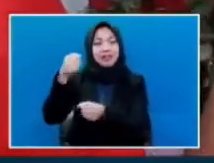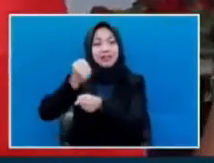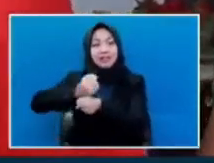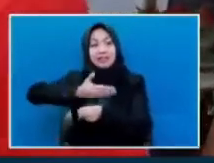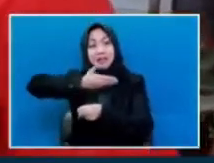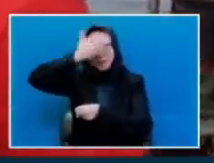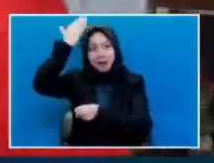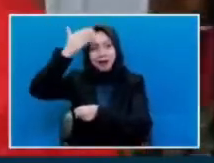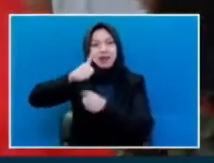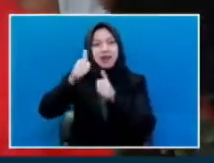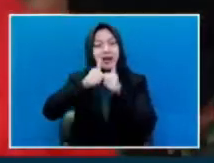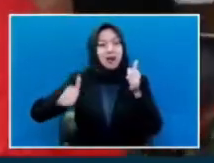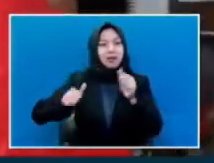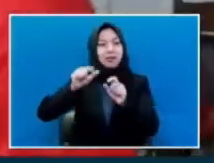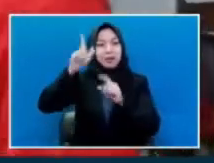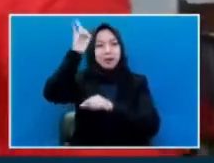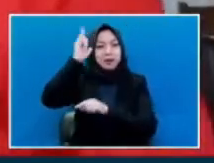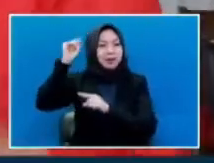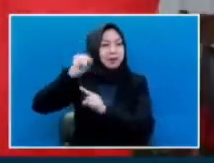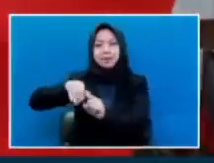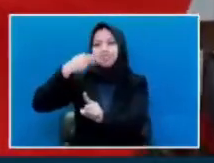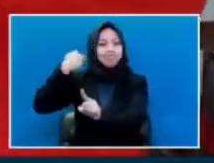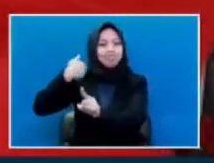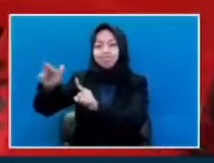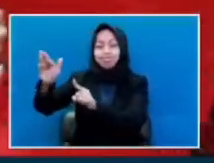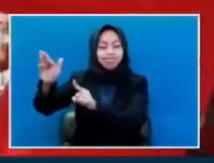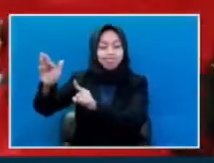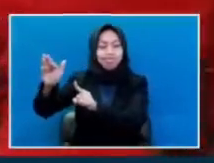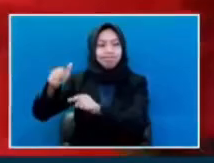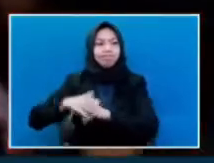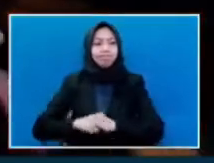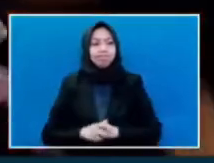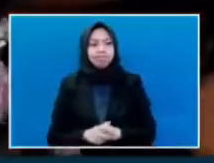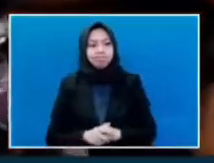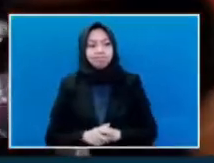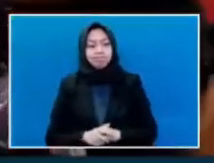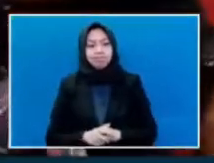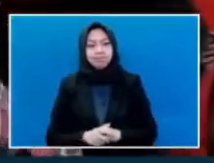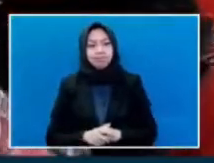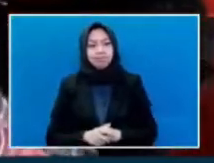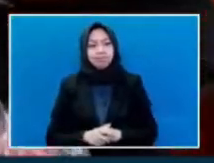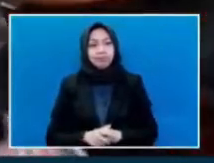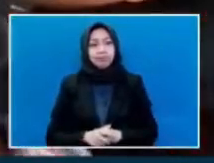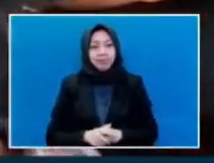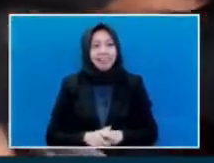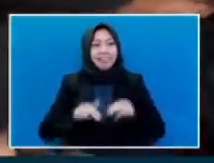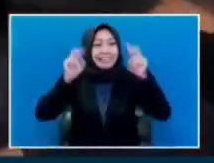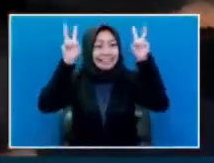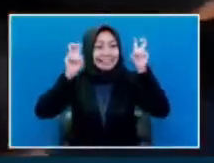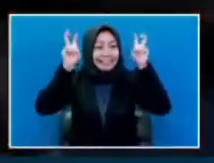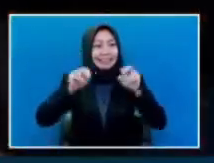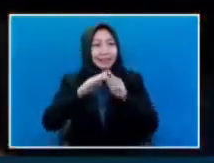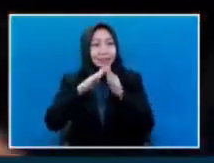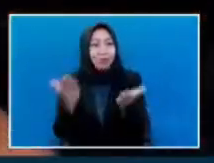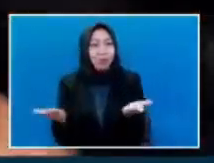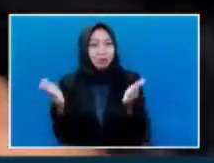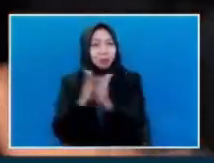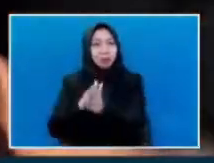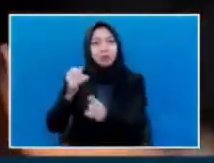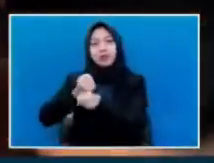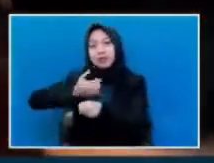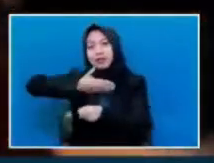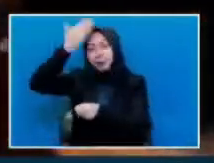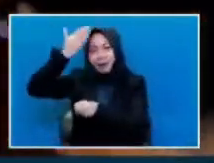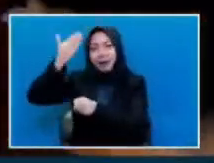jadi bagian dari partai yang mengusung dirinya jadi Walikota Solo sebelumup buku DPC PDIP Kota Solo